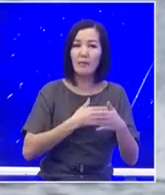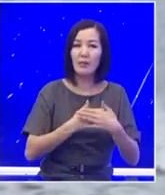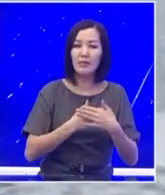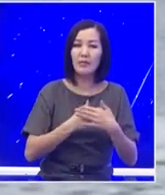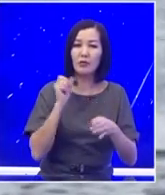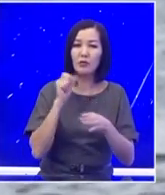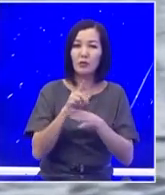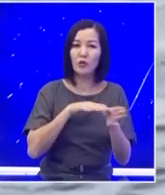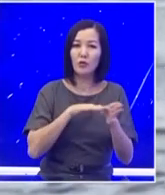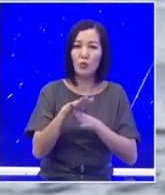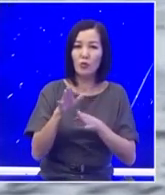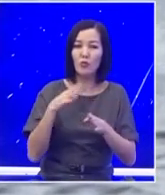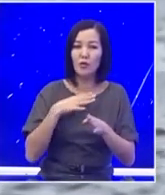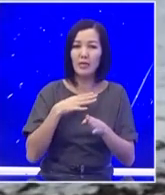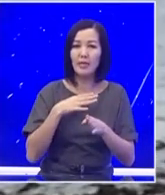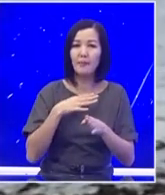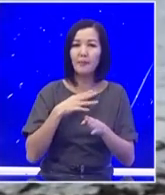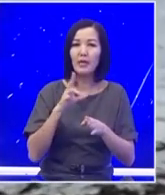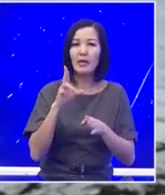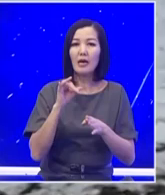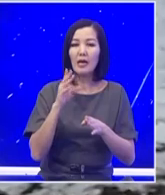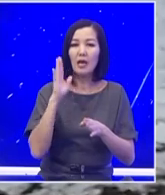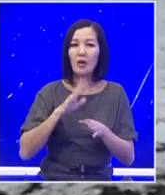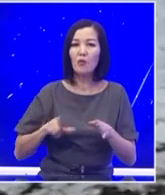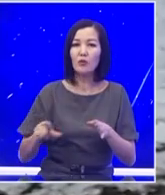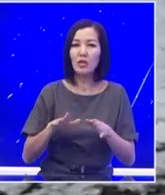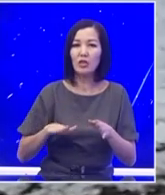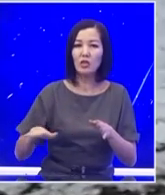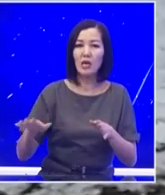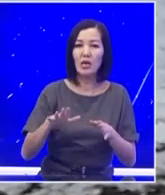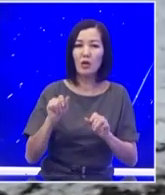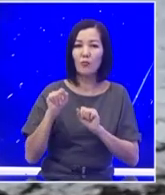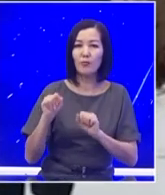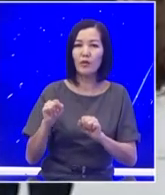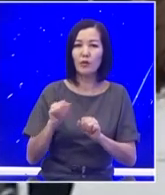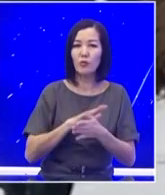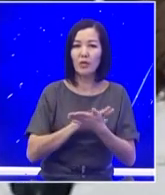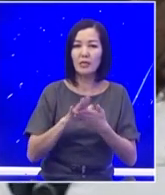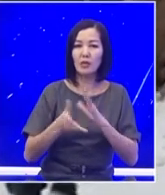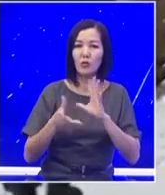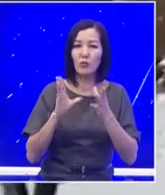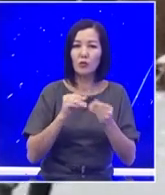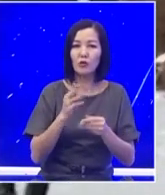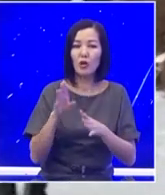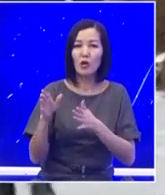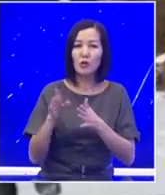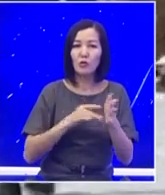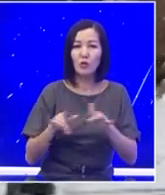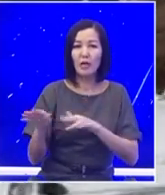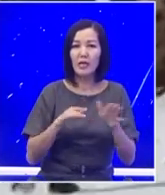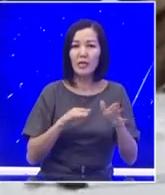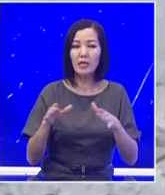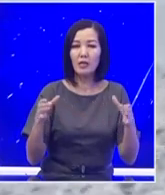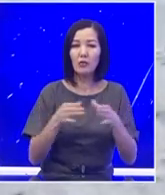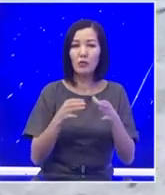белсенділері жүктелген міндеттерді толық орындады. Қарғара өзенінің жағалауын бекіту, арналарды тазарту бойынша аудандық шұғыл әрекет ету тобының